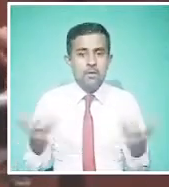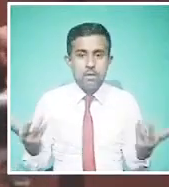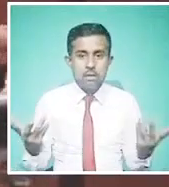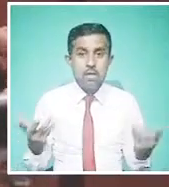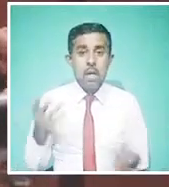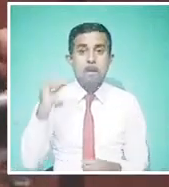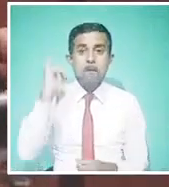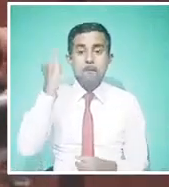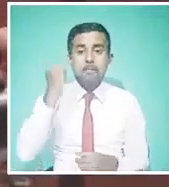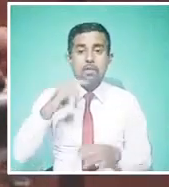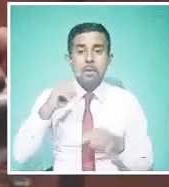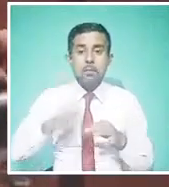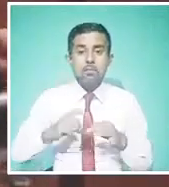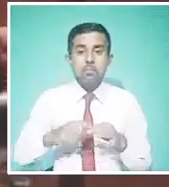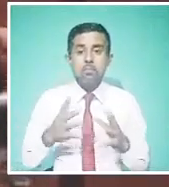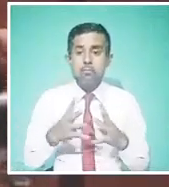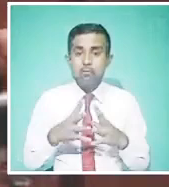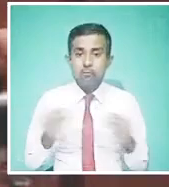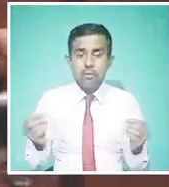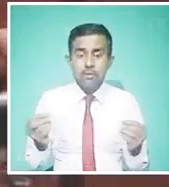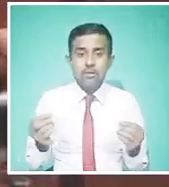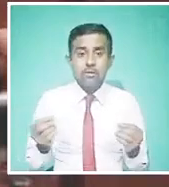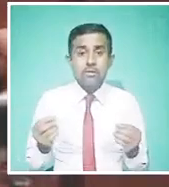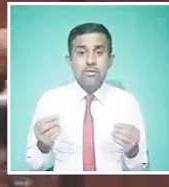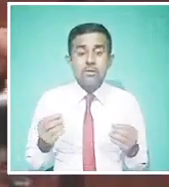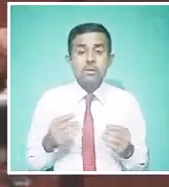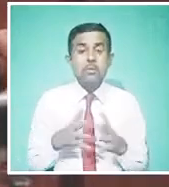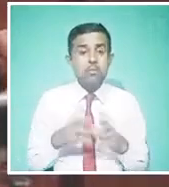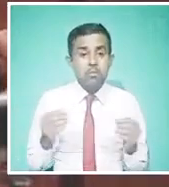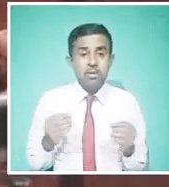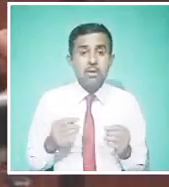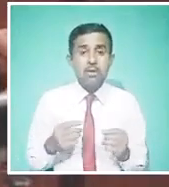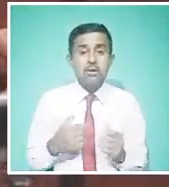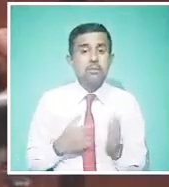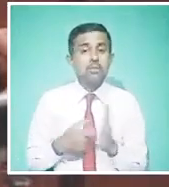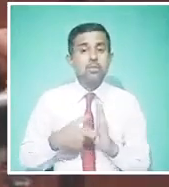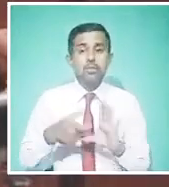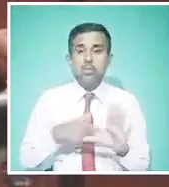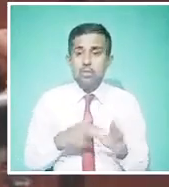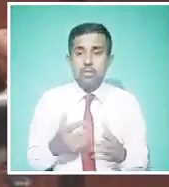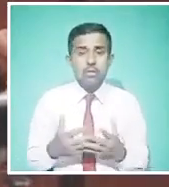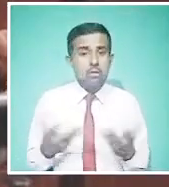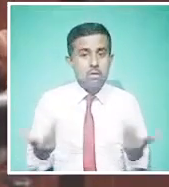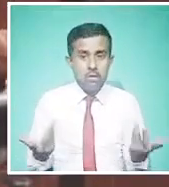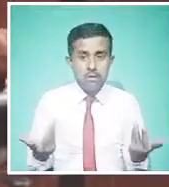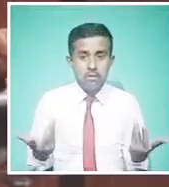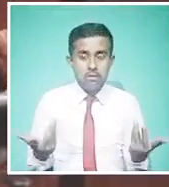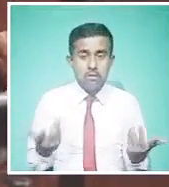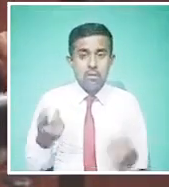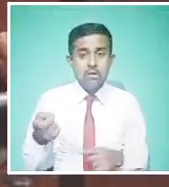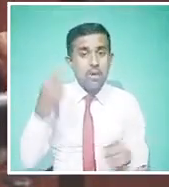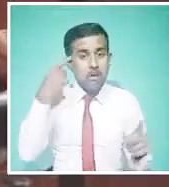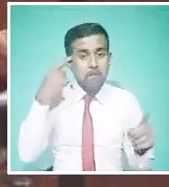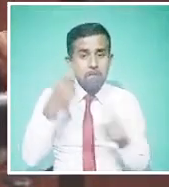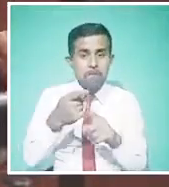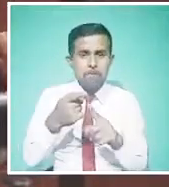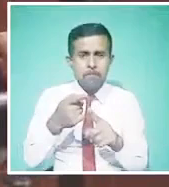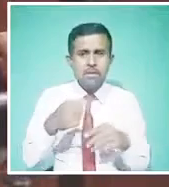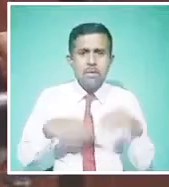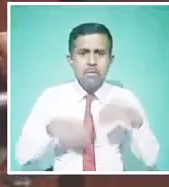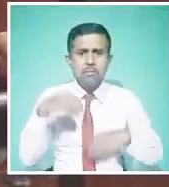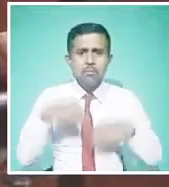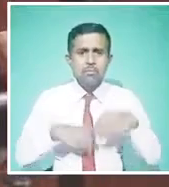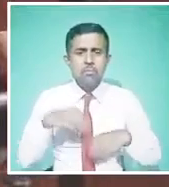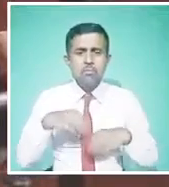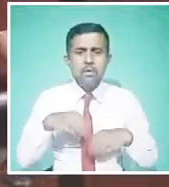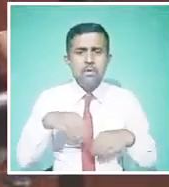அங்கே பலம்பரந்திய ஒரு அரசியல் கட்டமைப்பு இல்லை, இன்று குறிப்பாக வடக்கில் இல்லை. இது உடனடியாக தீர்க்கப்படாவிட்டால்